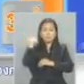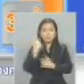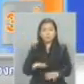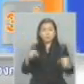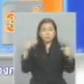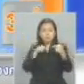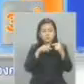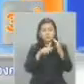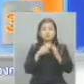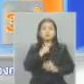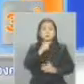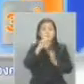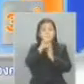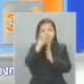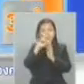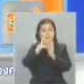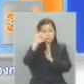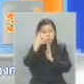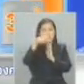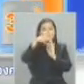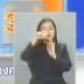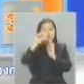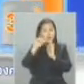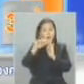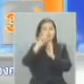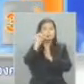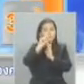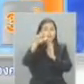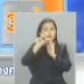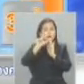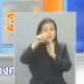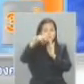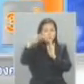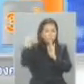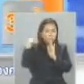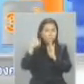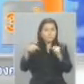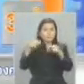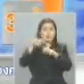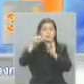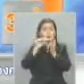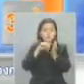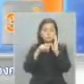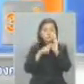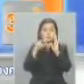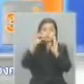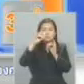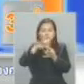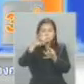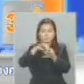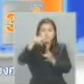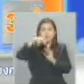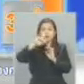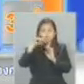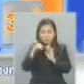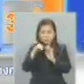จังหวัดแม่ฮ่องสอนเชียงรายเชียงใหม่พะเยาน่านลำปางตากสุโขทัยพิษณุโลกพิจิตรและเพชรบูรณ์อุณหภูมิระ